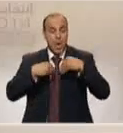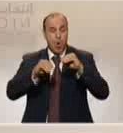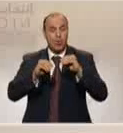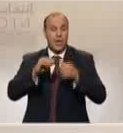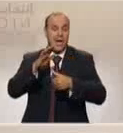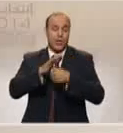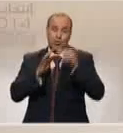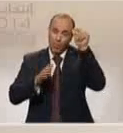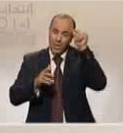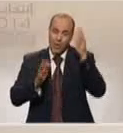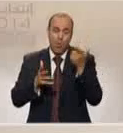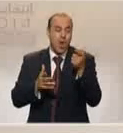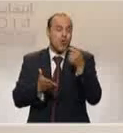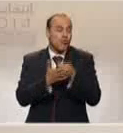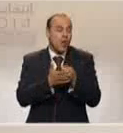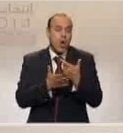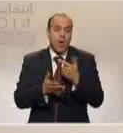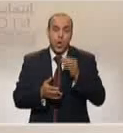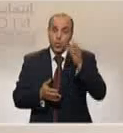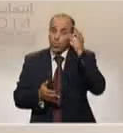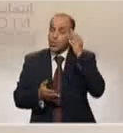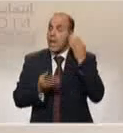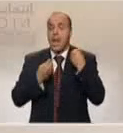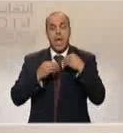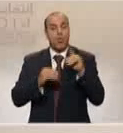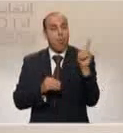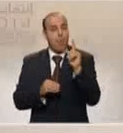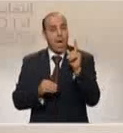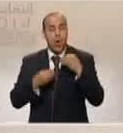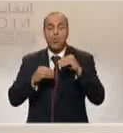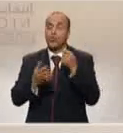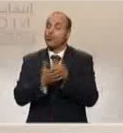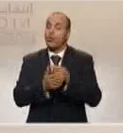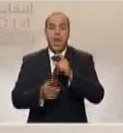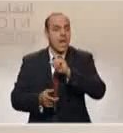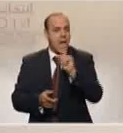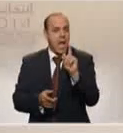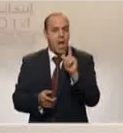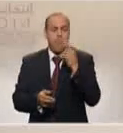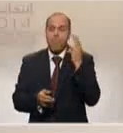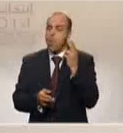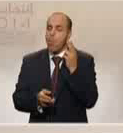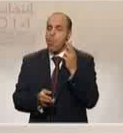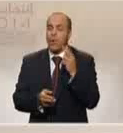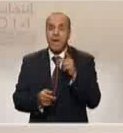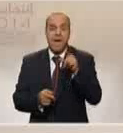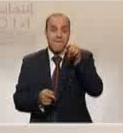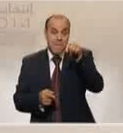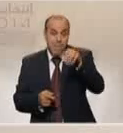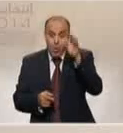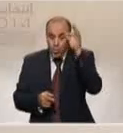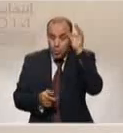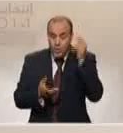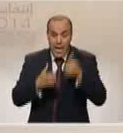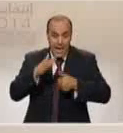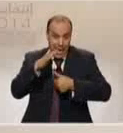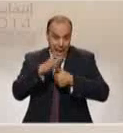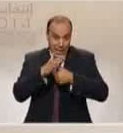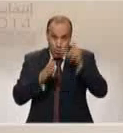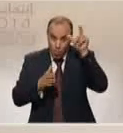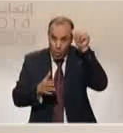رئاسه الجمهوريه لاي مشتري تونس لا تباع تونس لا تشترى لا يمكن ان يكون هناك في تونس الرئيس